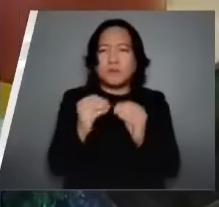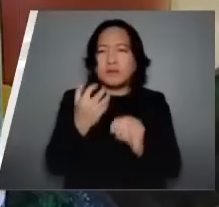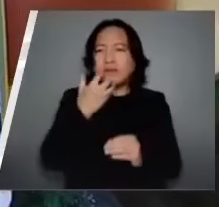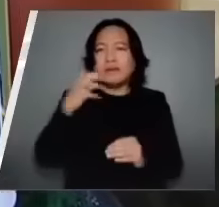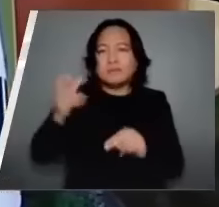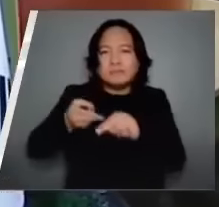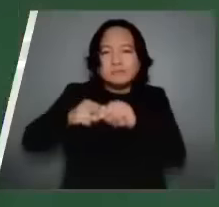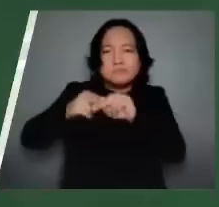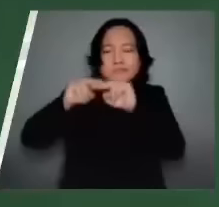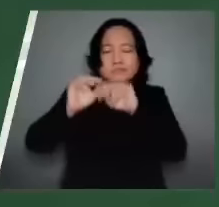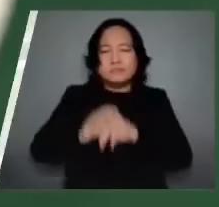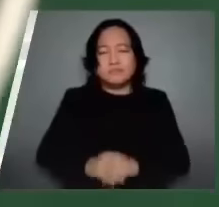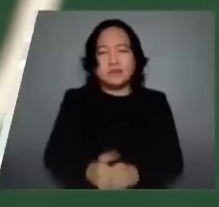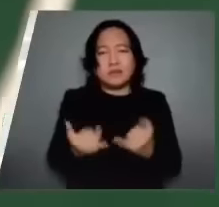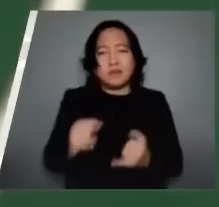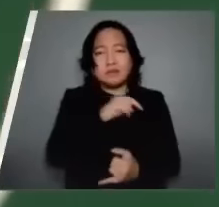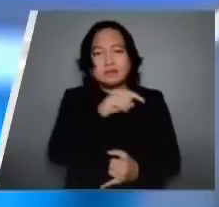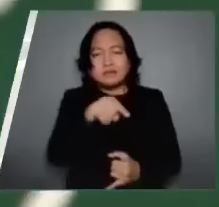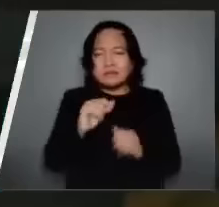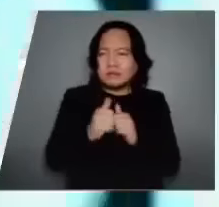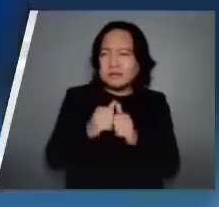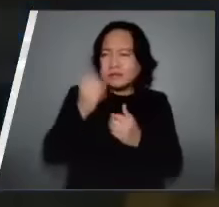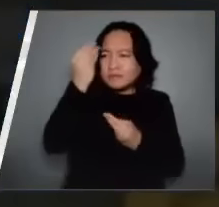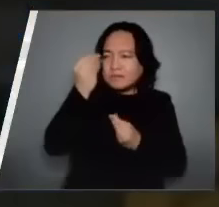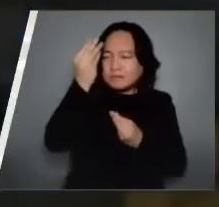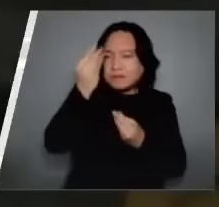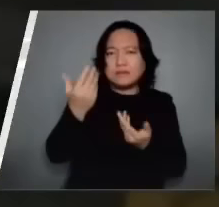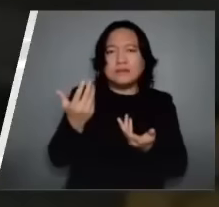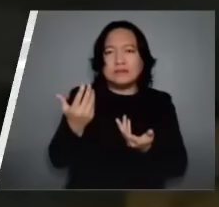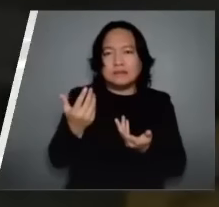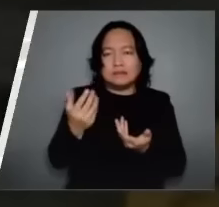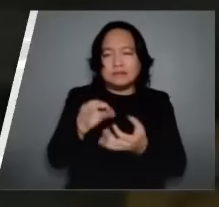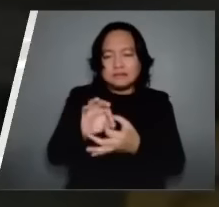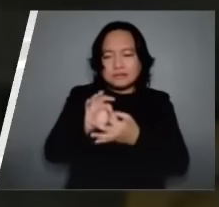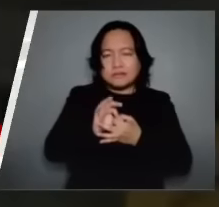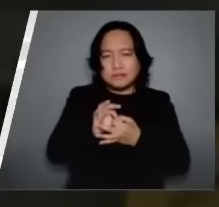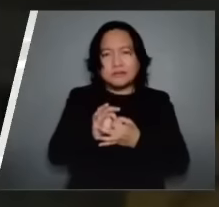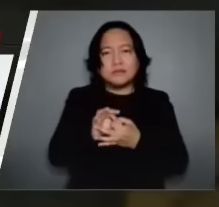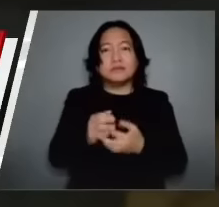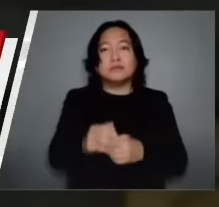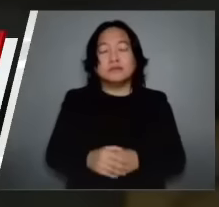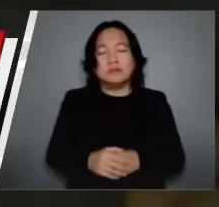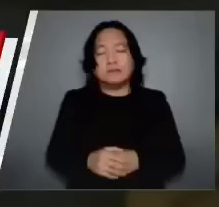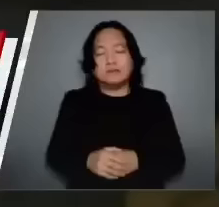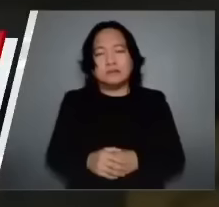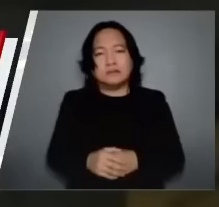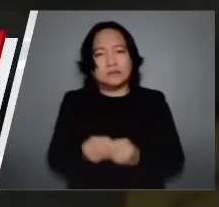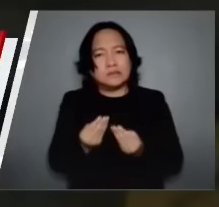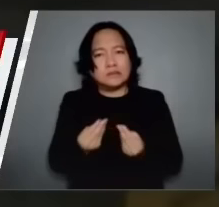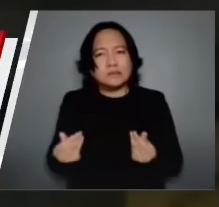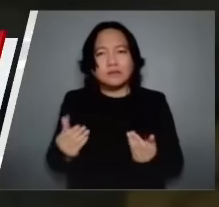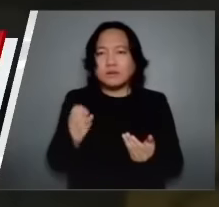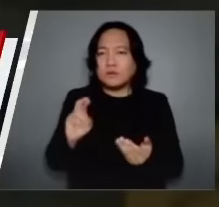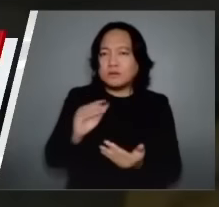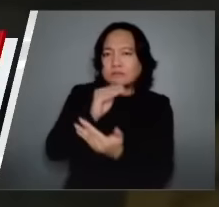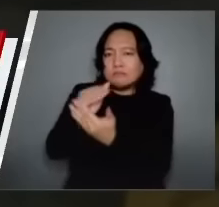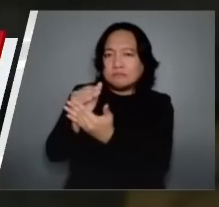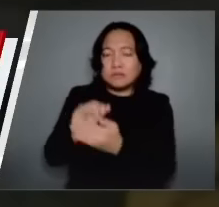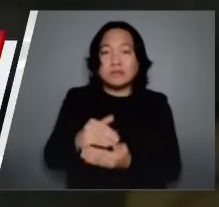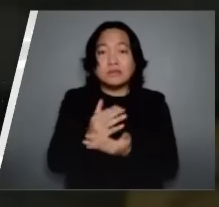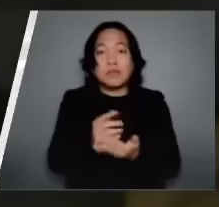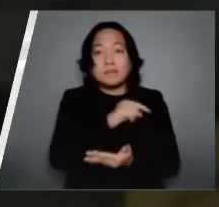paraan para guminhawa ang pakiramdam. Bukod sa pag-inom ng malamig na tubig, ang iba nagdadala na ng mga portable